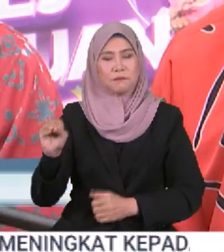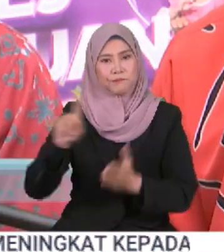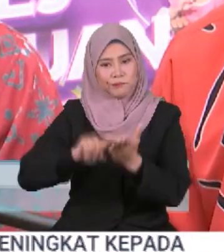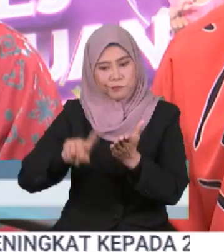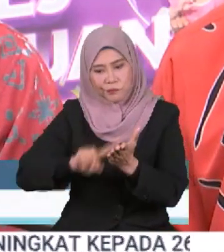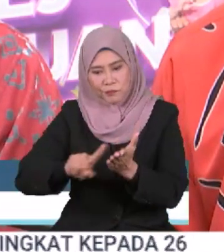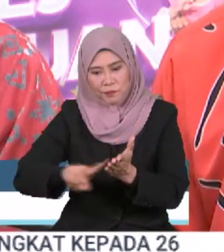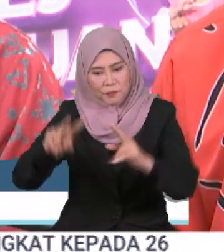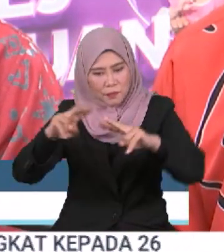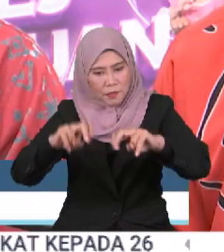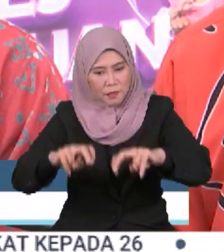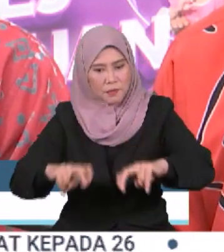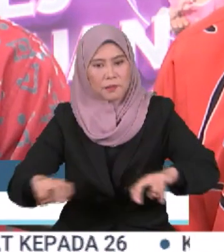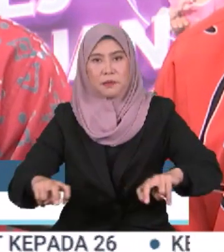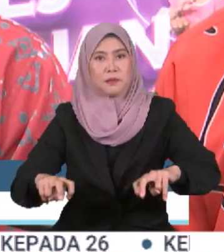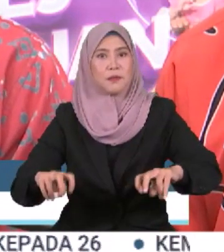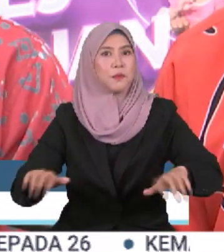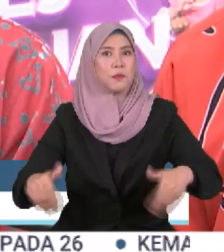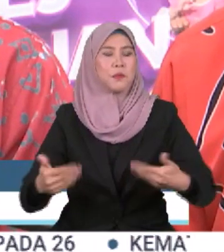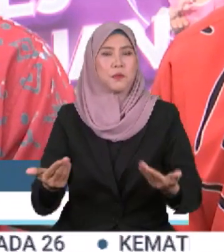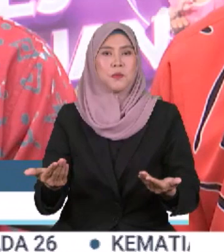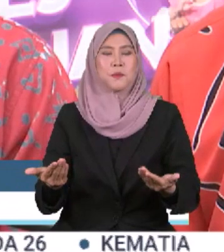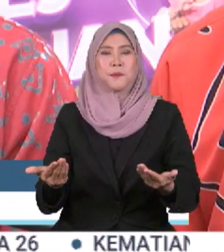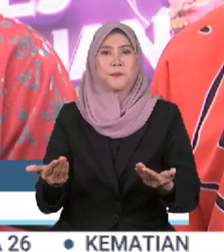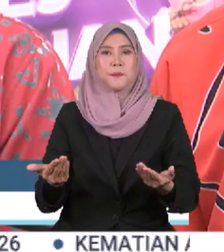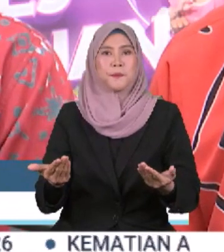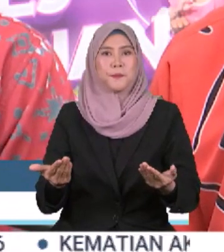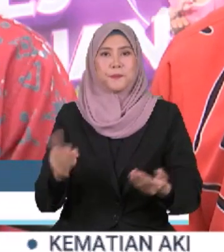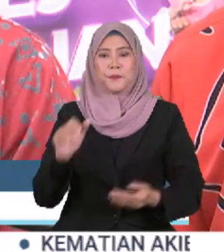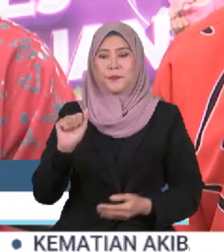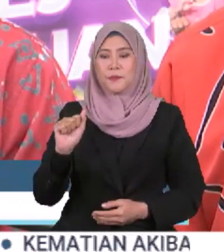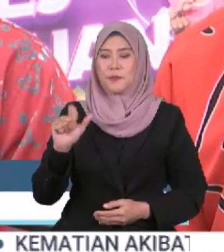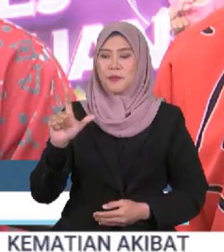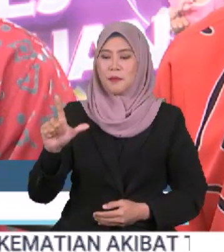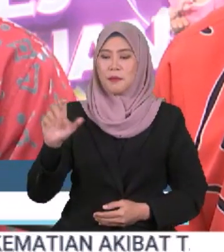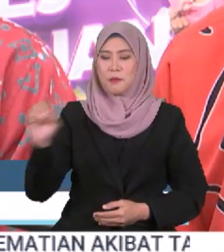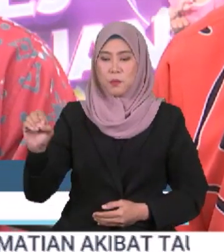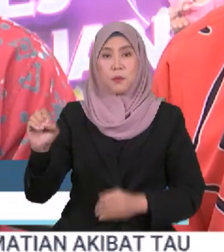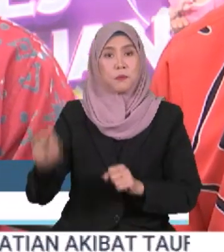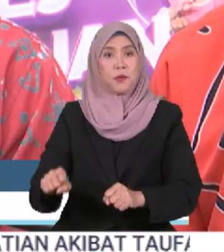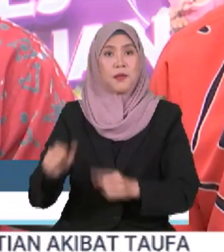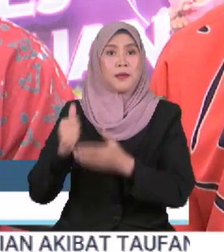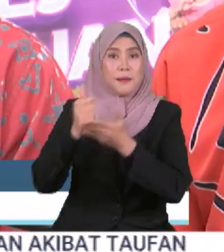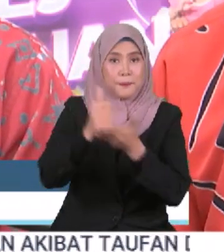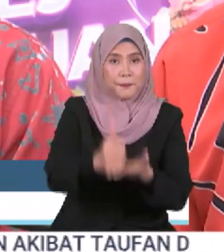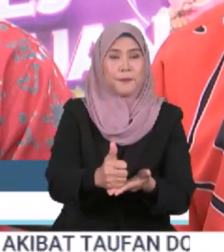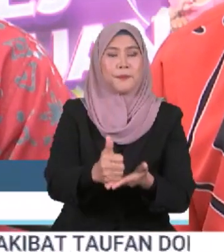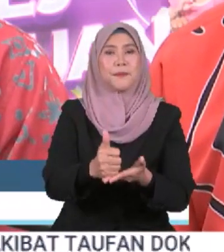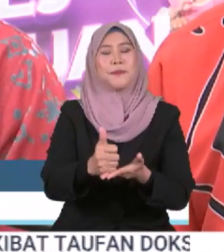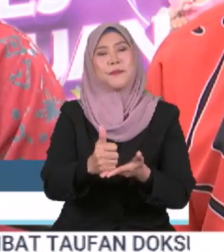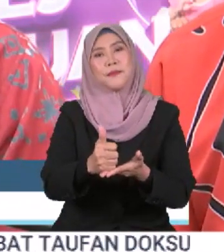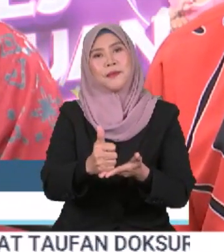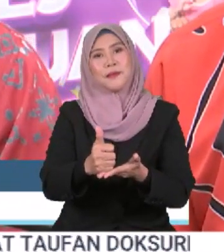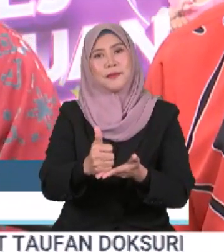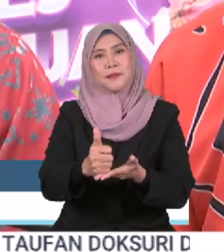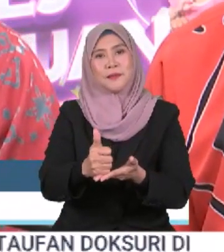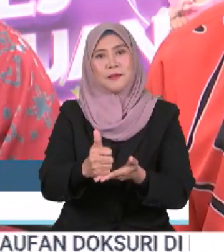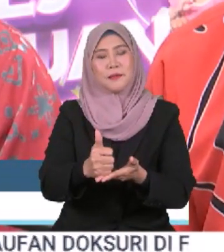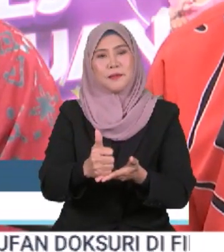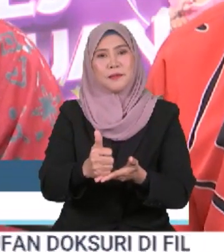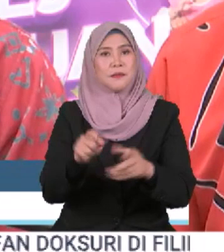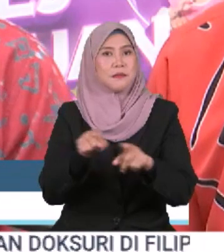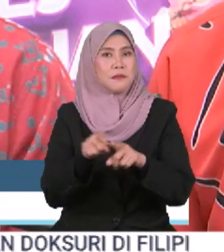meneliti bagaimana mungkin pihak ALO boleh membantu menjadi salah satu